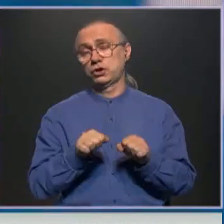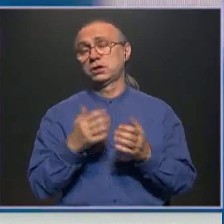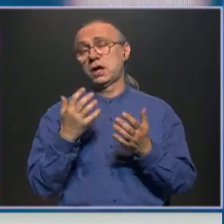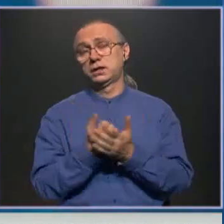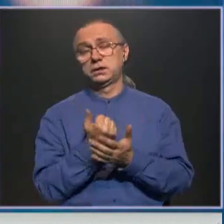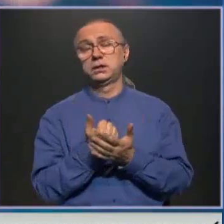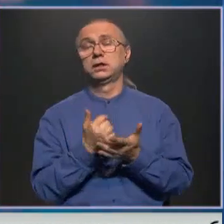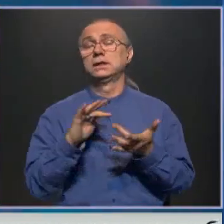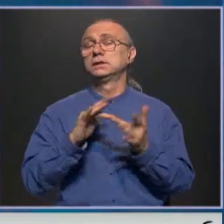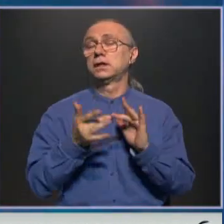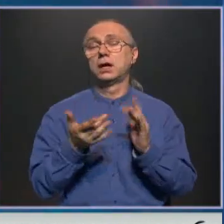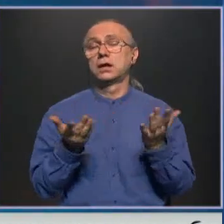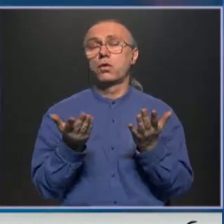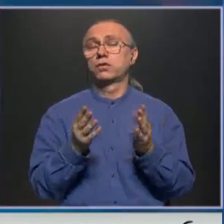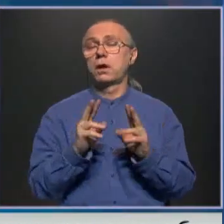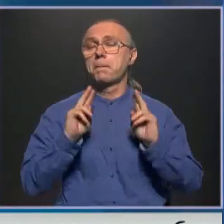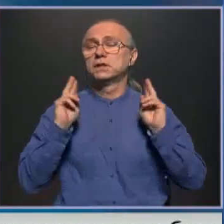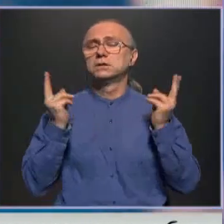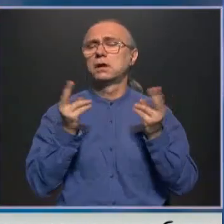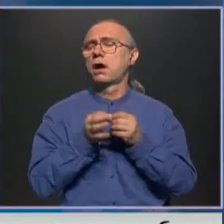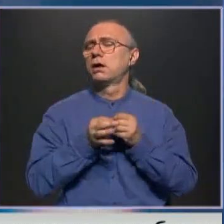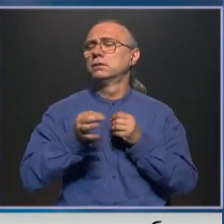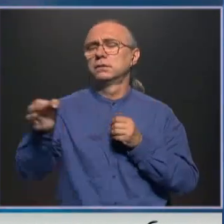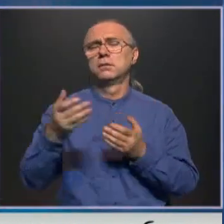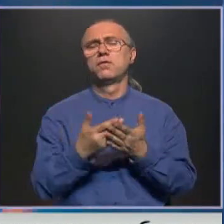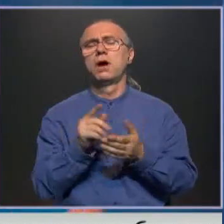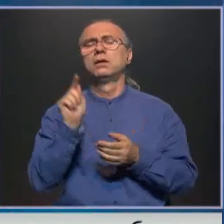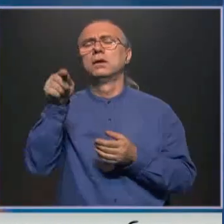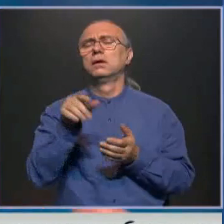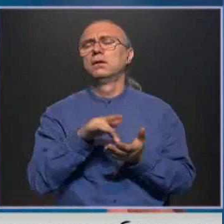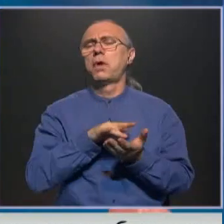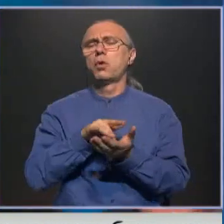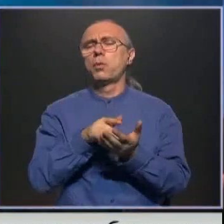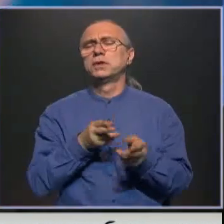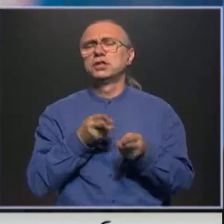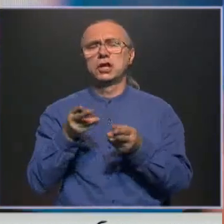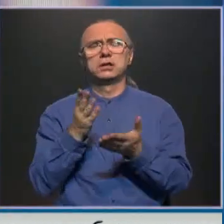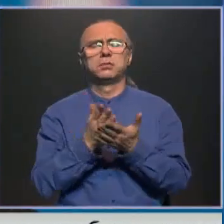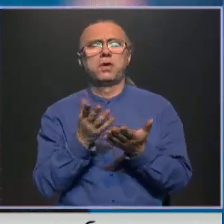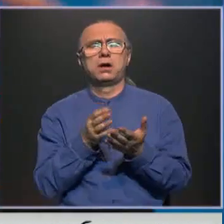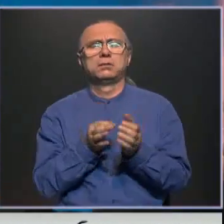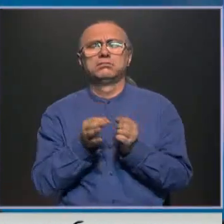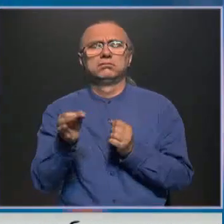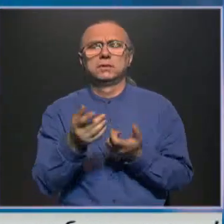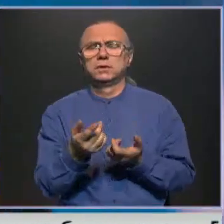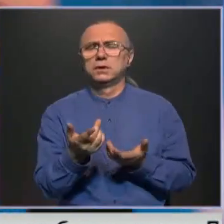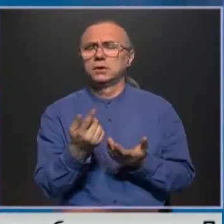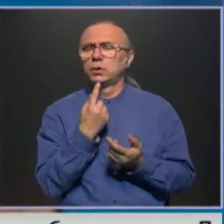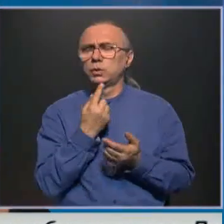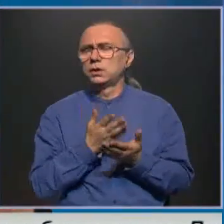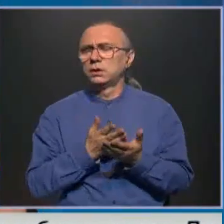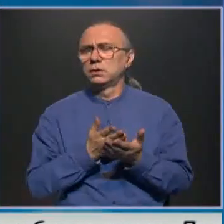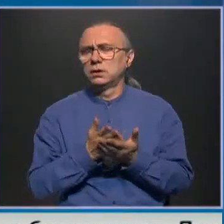вот этого отдаленного монастыря, понимаете, он в глубинке, паломники не доезжают, потому что у нас есть очень знаменитые монастыри, куда там автобусами